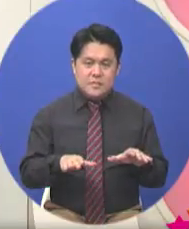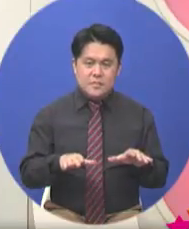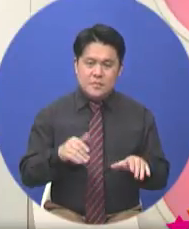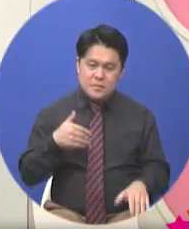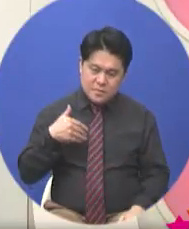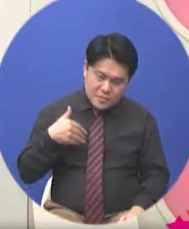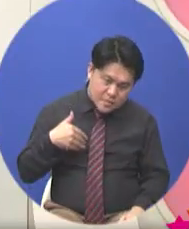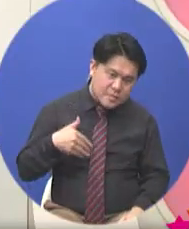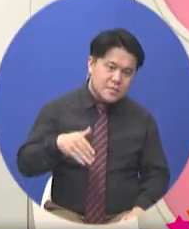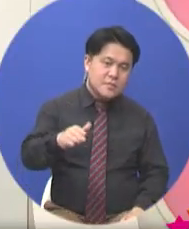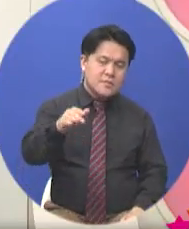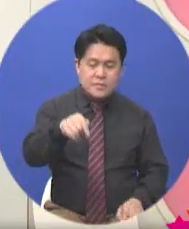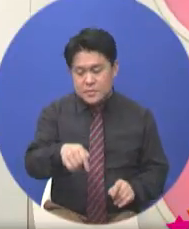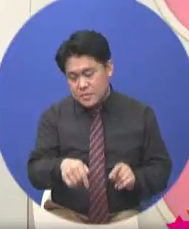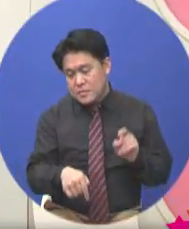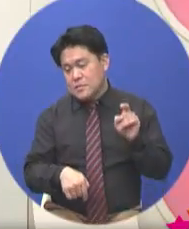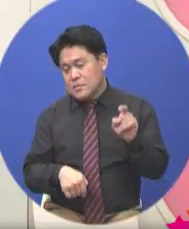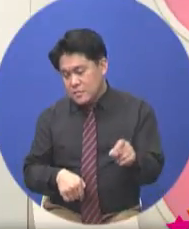오늘도